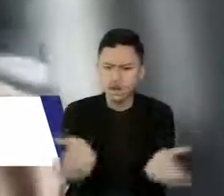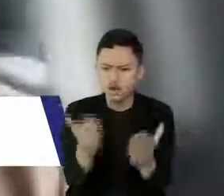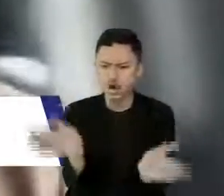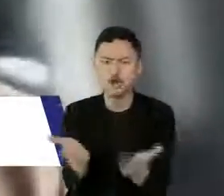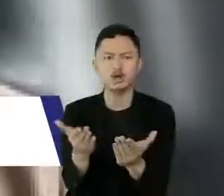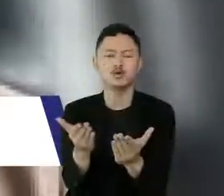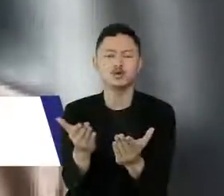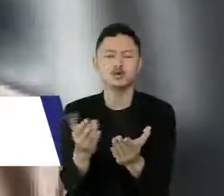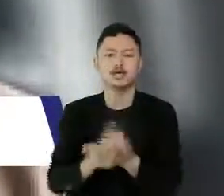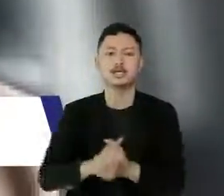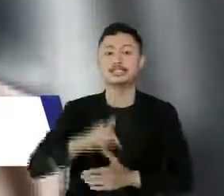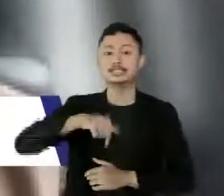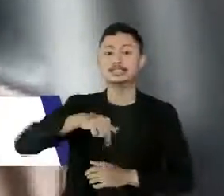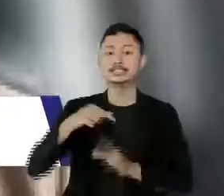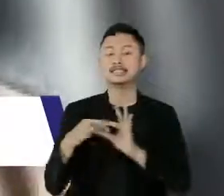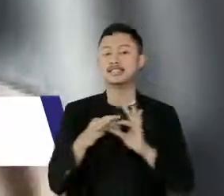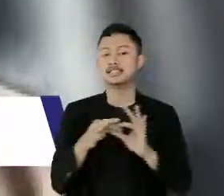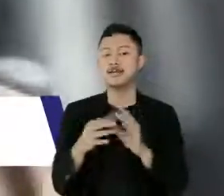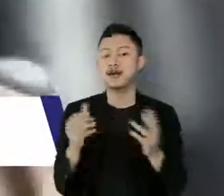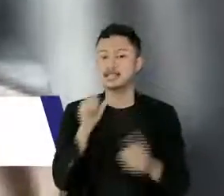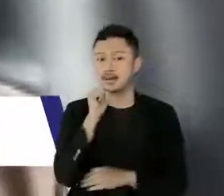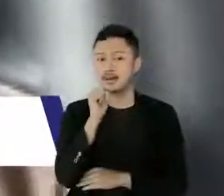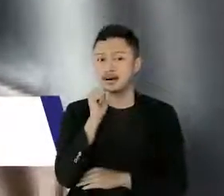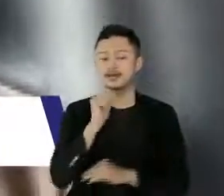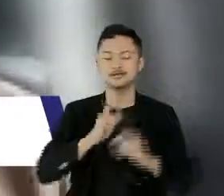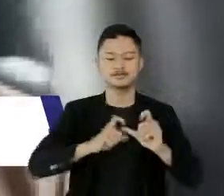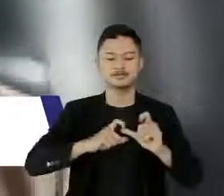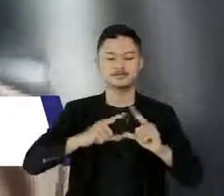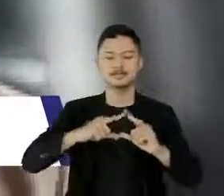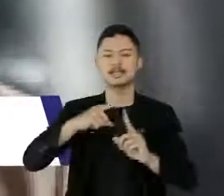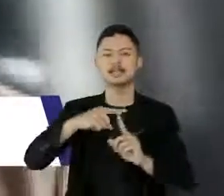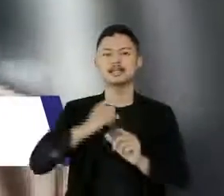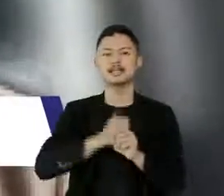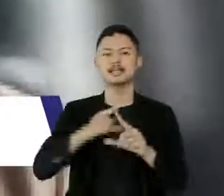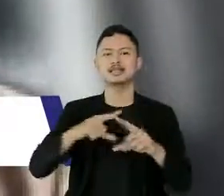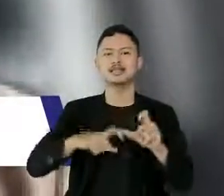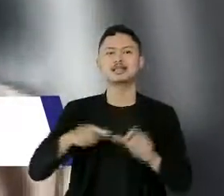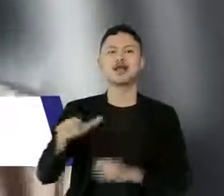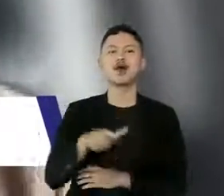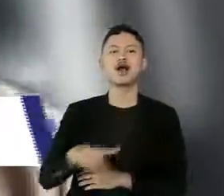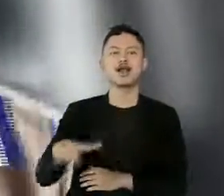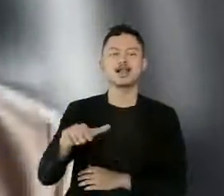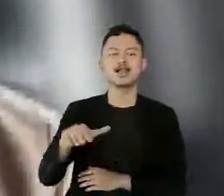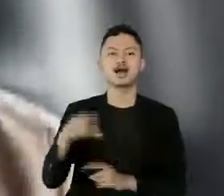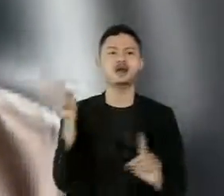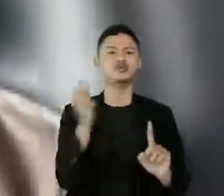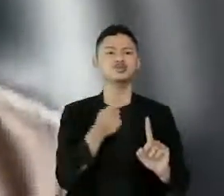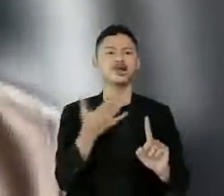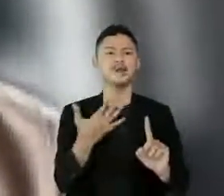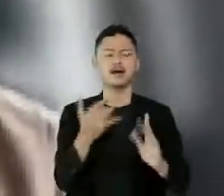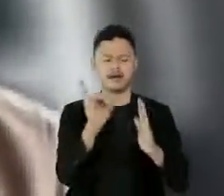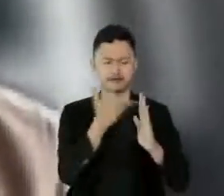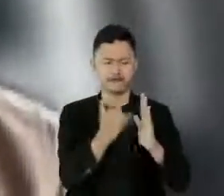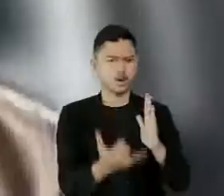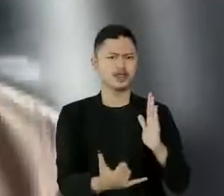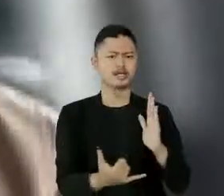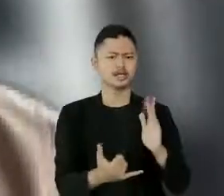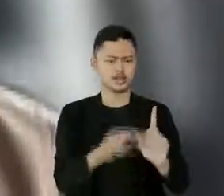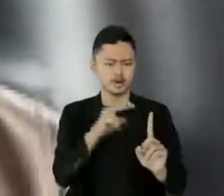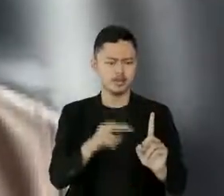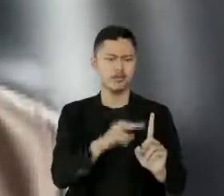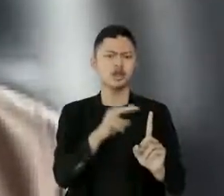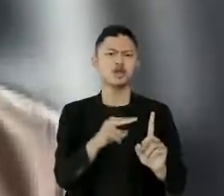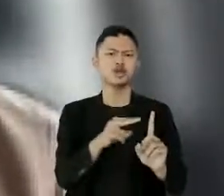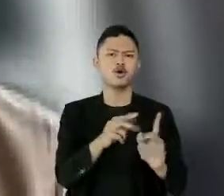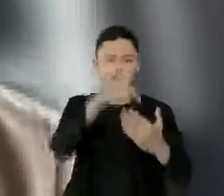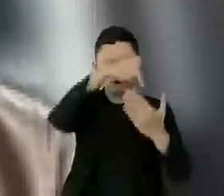Dan kita bekerjasama dengan Satgas COVID setempat untuk mengevaluasi dan memonitor